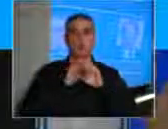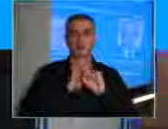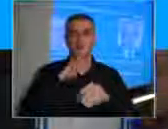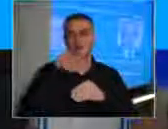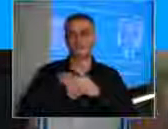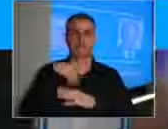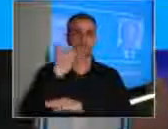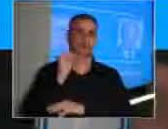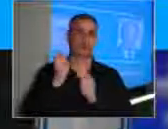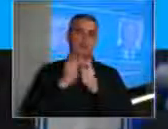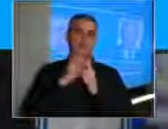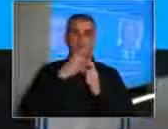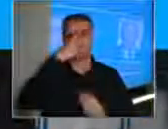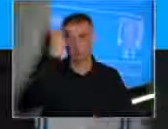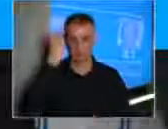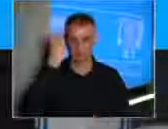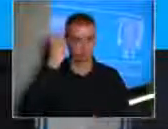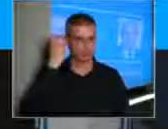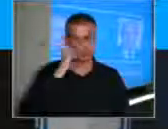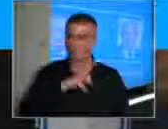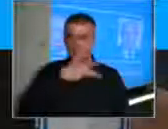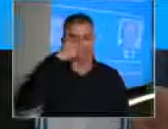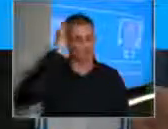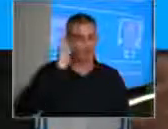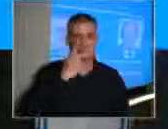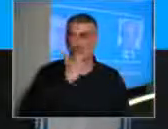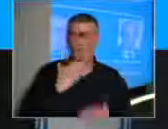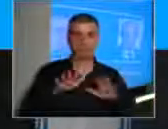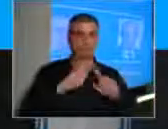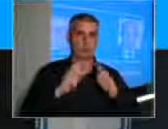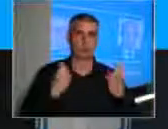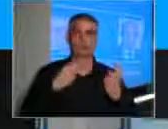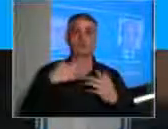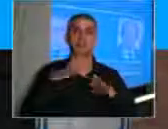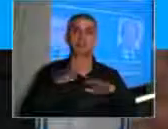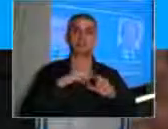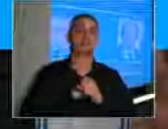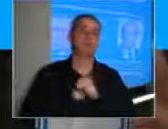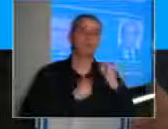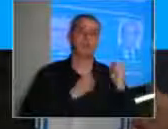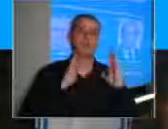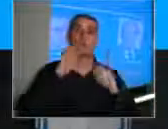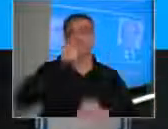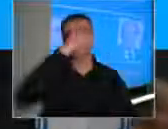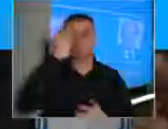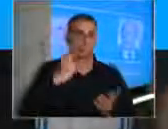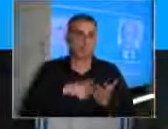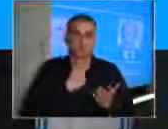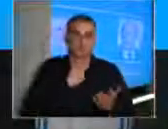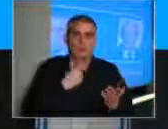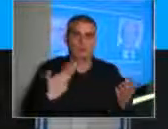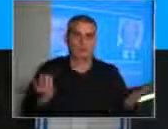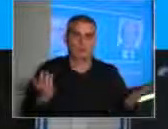okay. מבחוץ של המפלגות הערביות. אין ללפיד וגנץ ממשלה אחרת. היא תהיה ממשלת שמאל מאוד קיצונית, כי אין לו ברירה